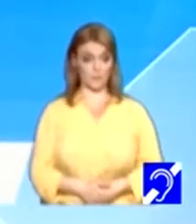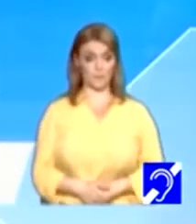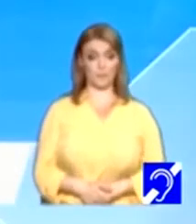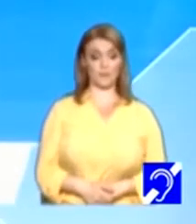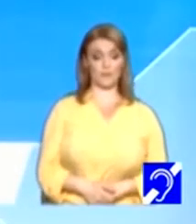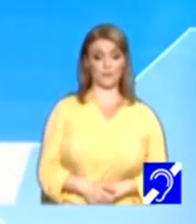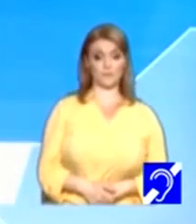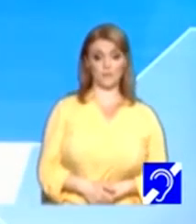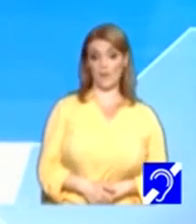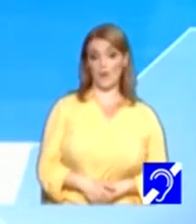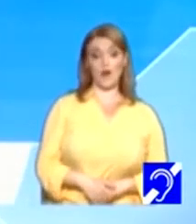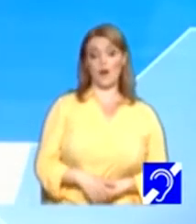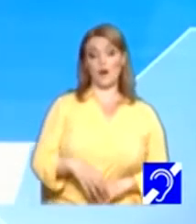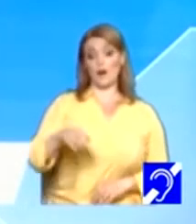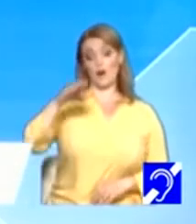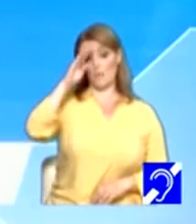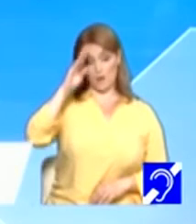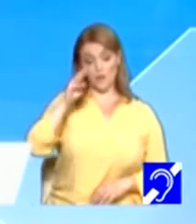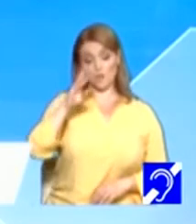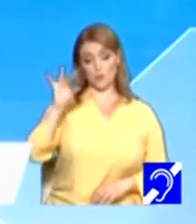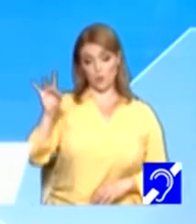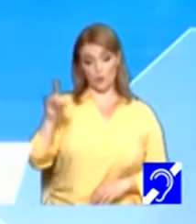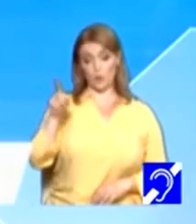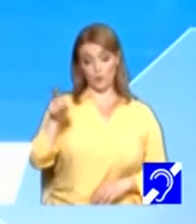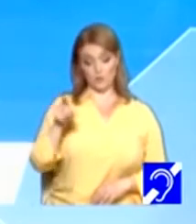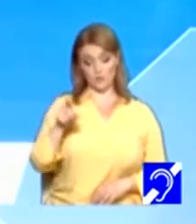sentința nu este definitivă. Într-al doilea rând,